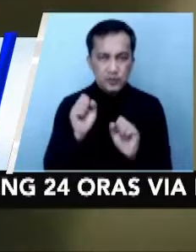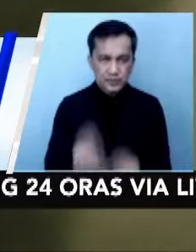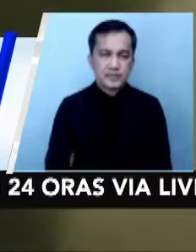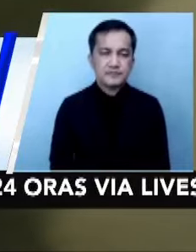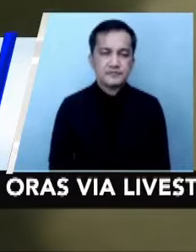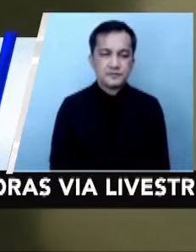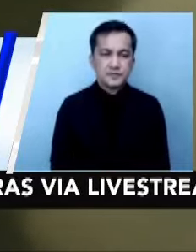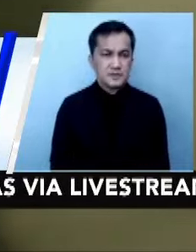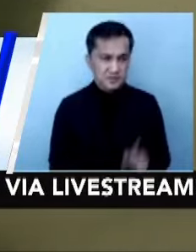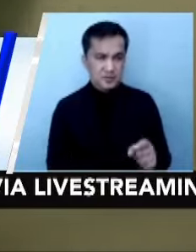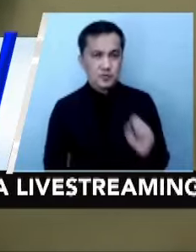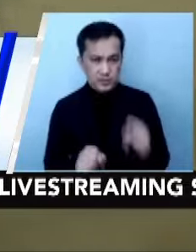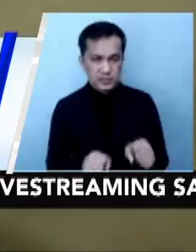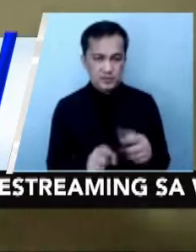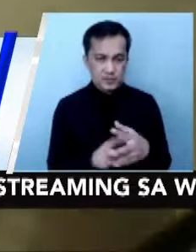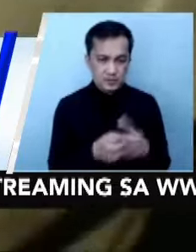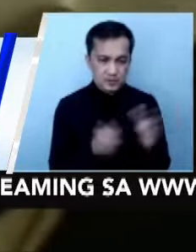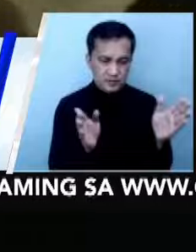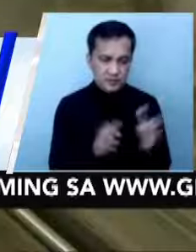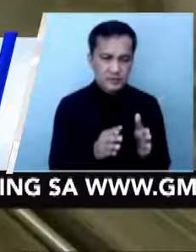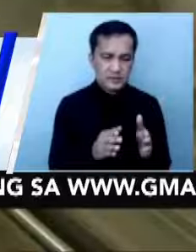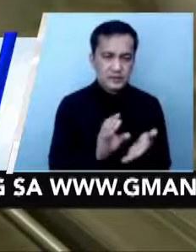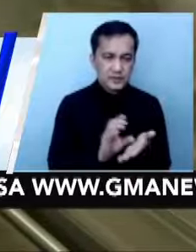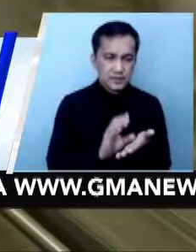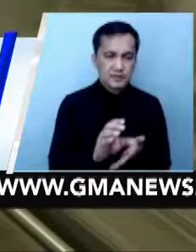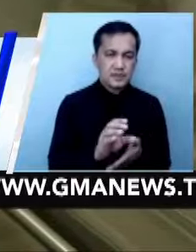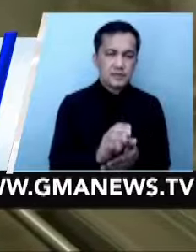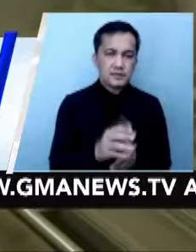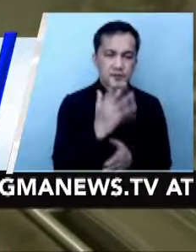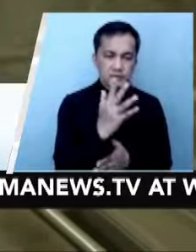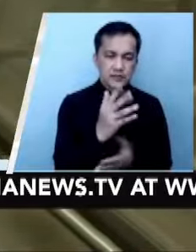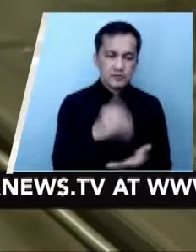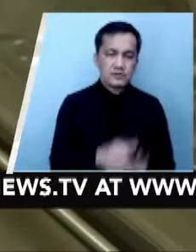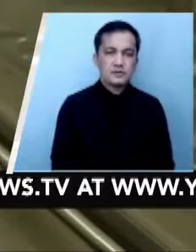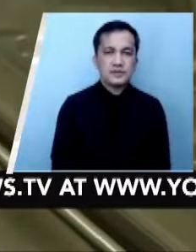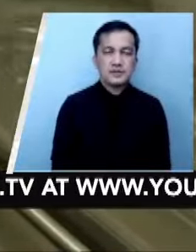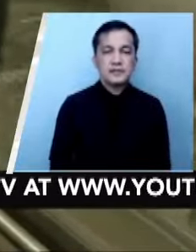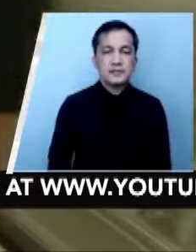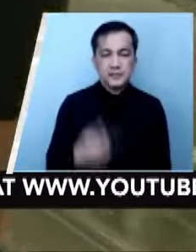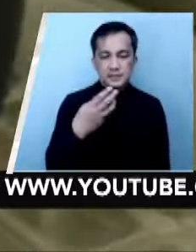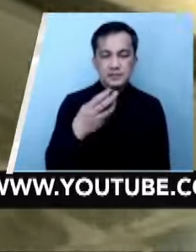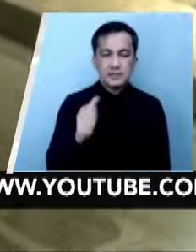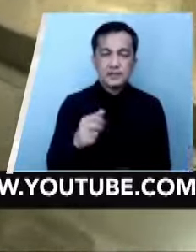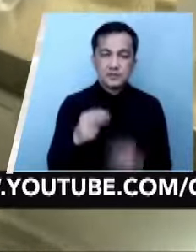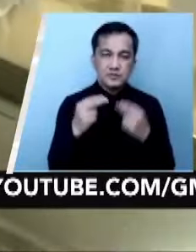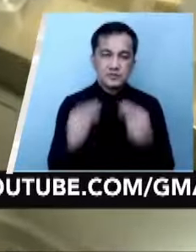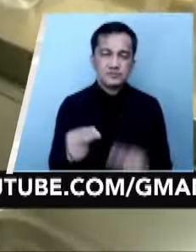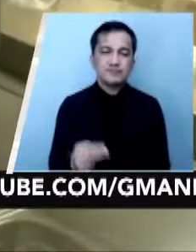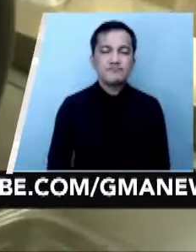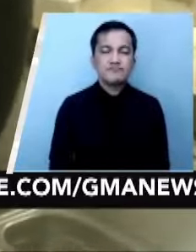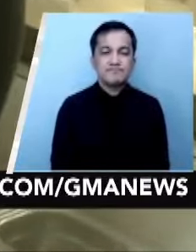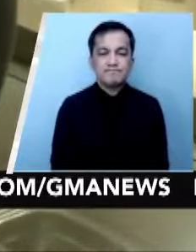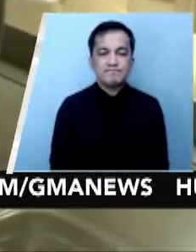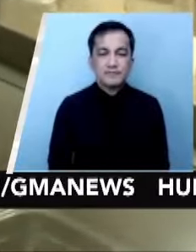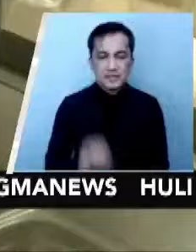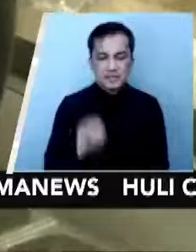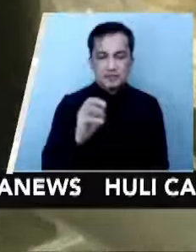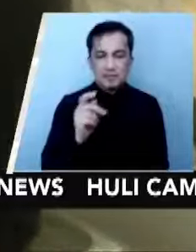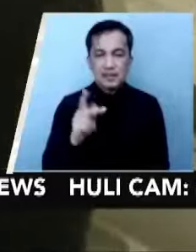magsimulang maliit sa kapital na 50,000. Para sa GMA Integrated News, Mark